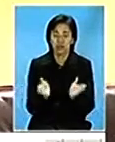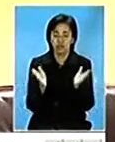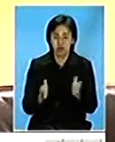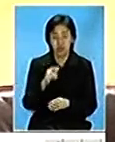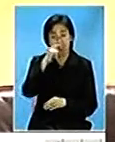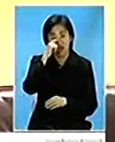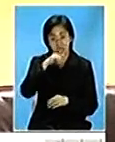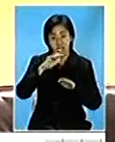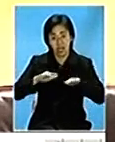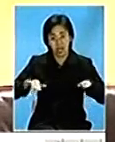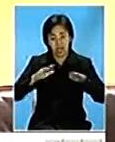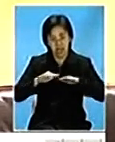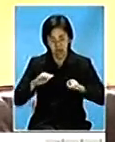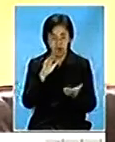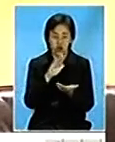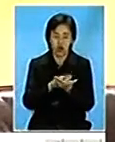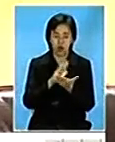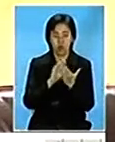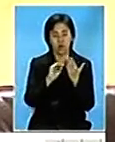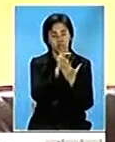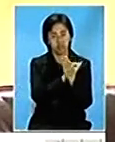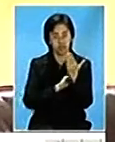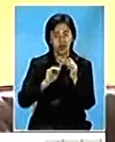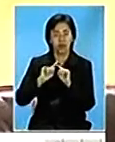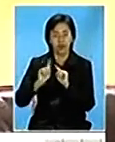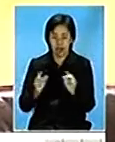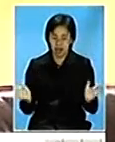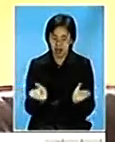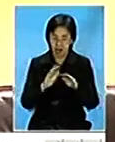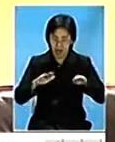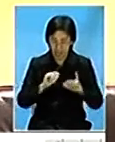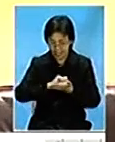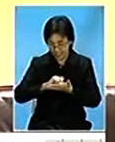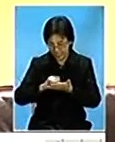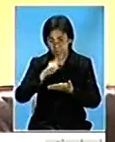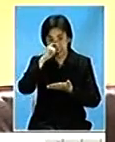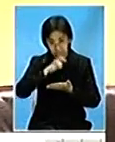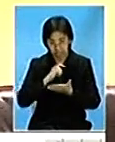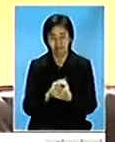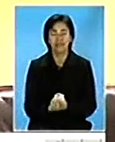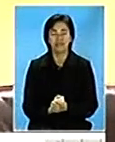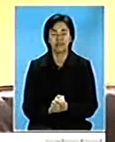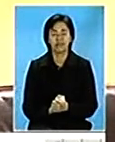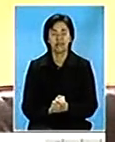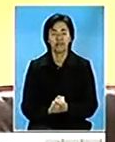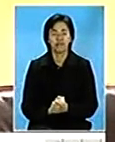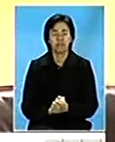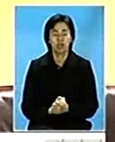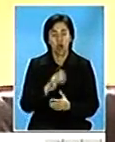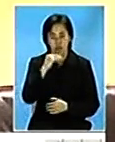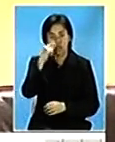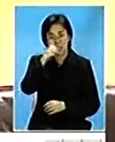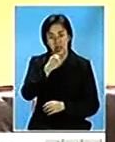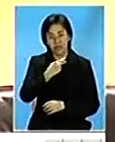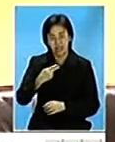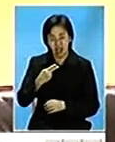ทยของเราและโรงเรียนทุกแห่งนะครับในการที่จะกระตุ้นในการคัดลายมือแม้แต่การพูดภาษาไทย